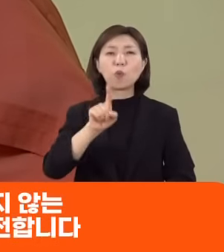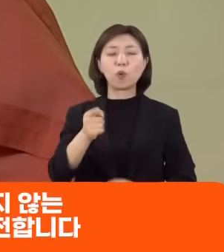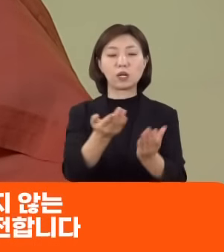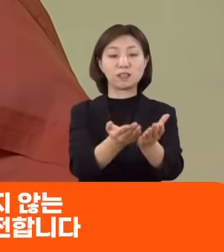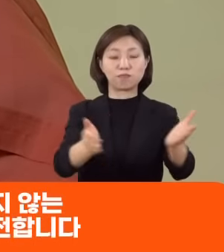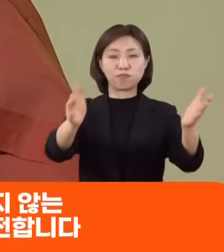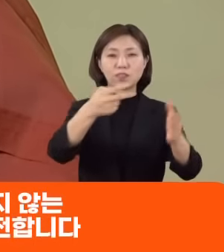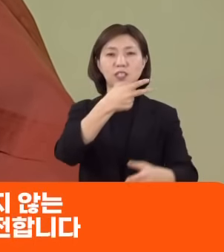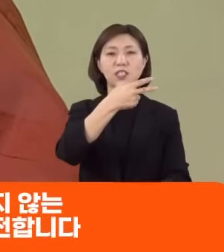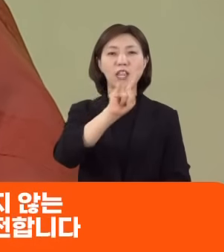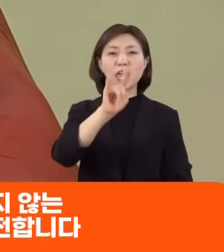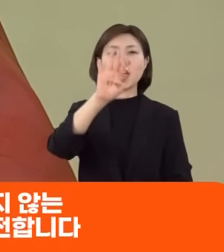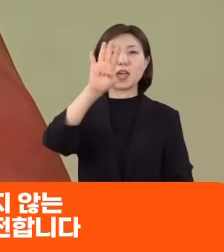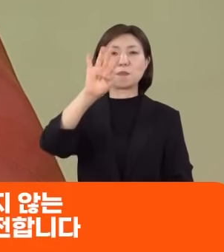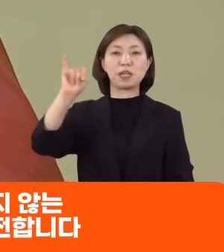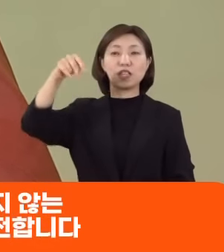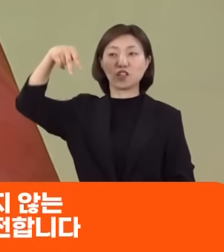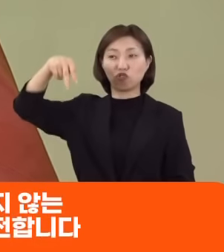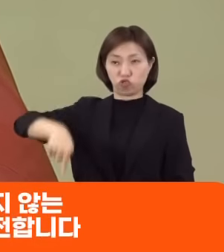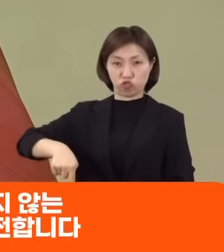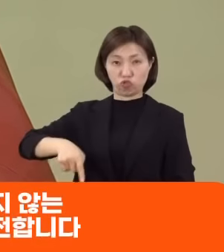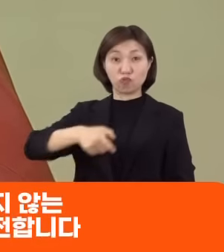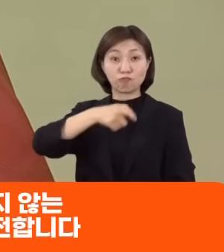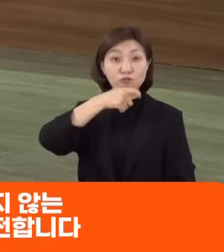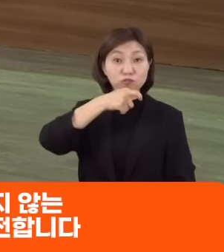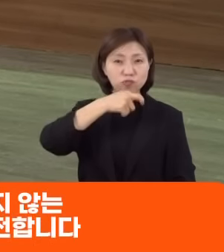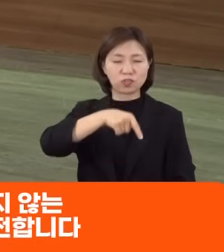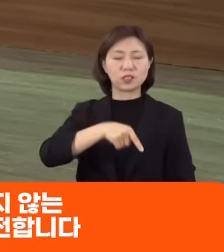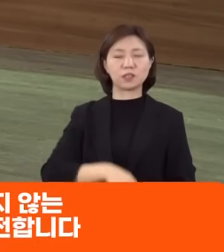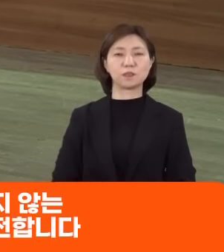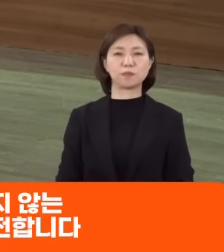중국 불교권는 아직도 유행하는 방법입니다